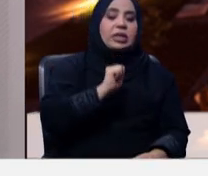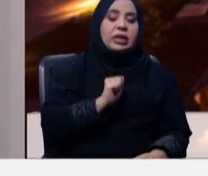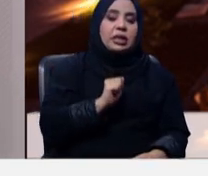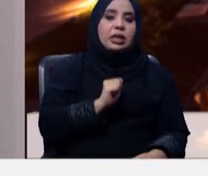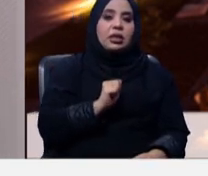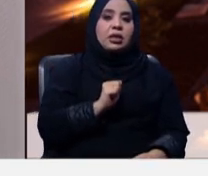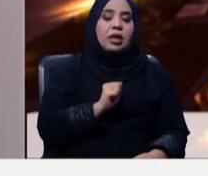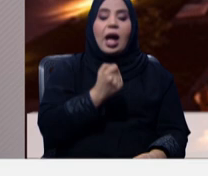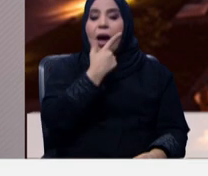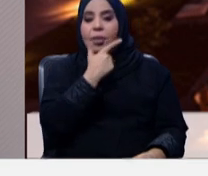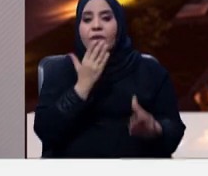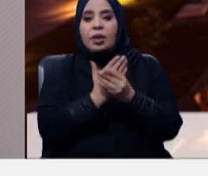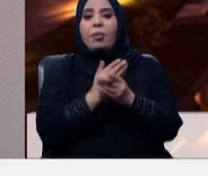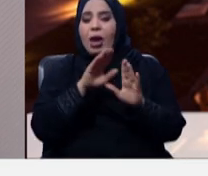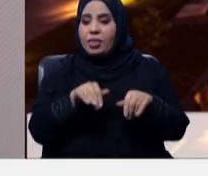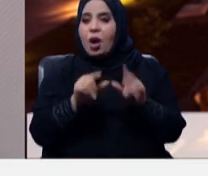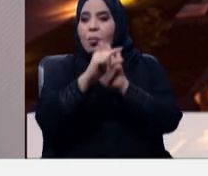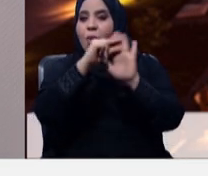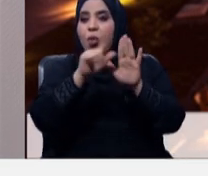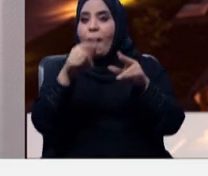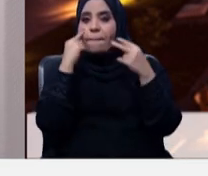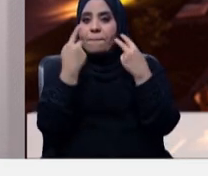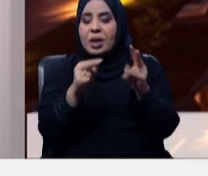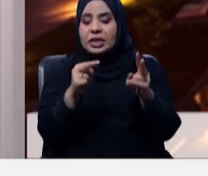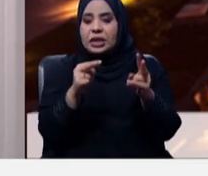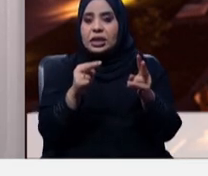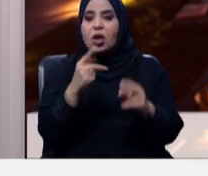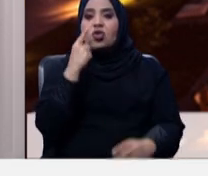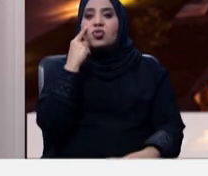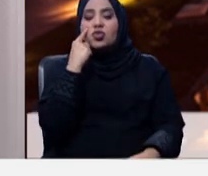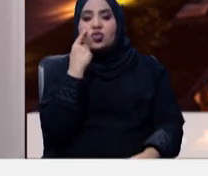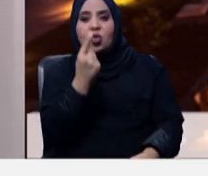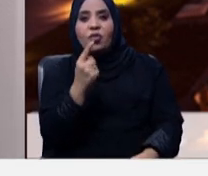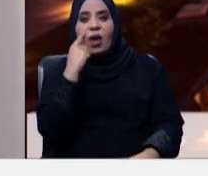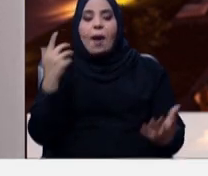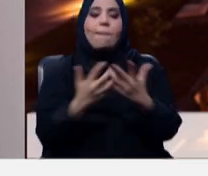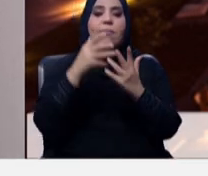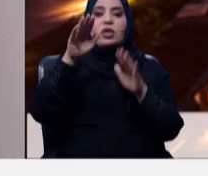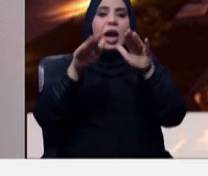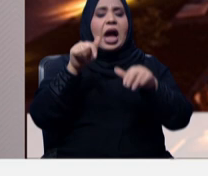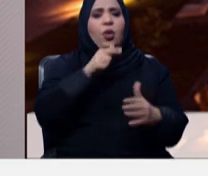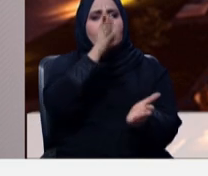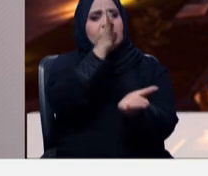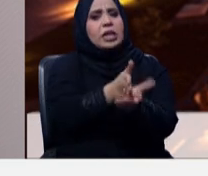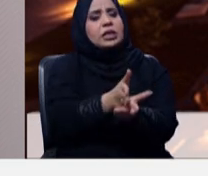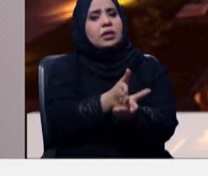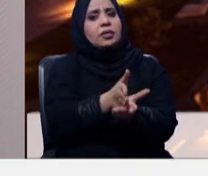لذلك يعني هذه بدايتها في المشاركة. والحقيقة يعني